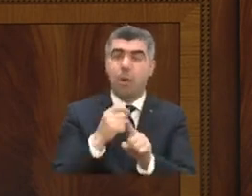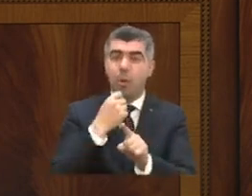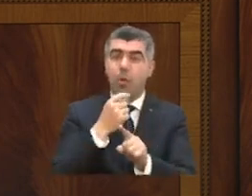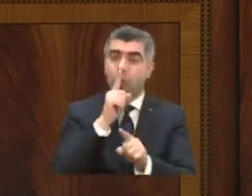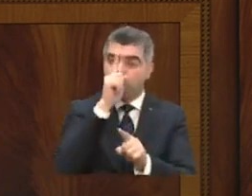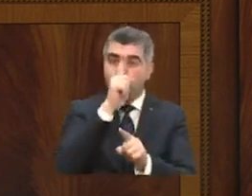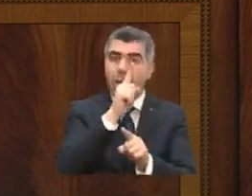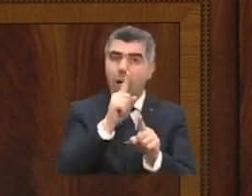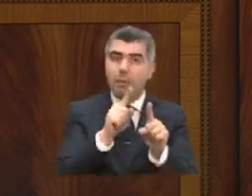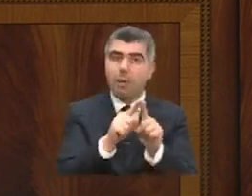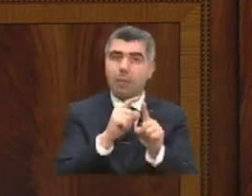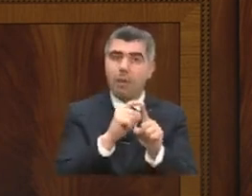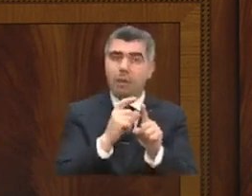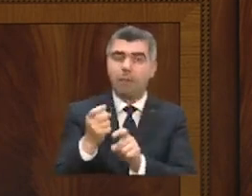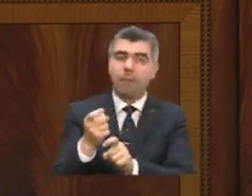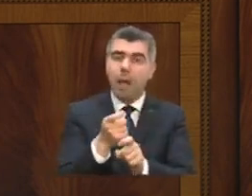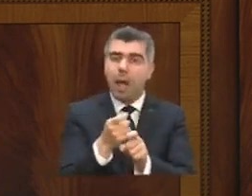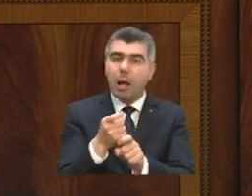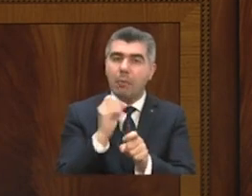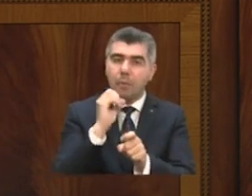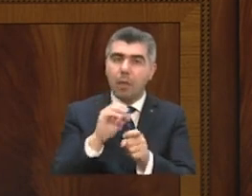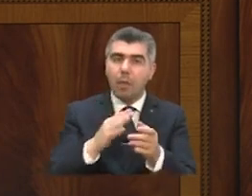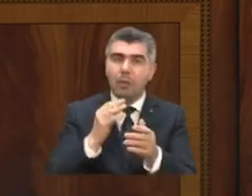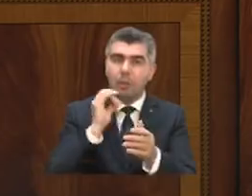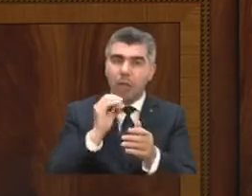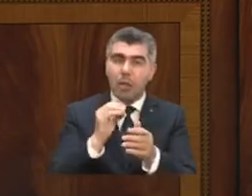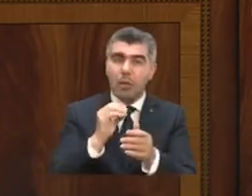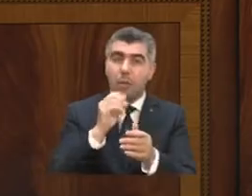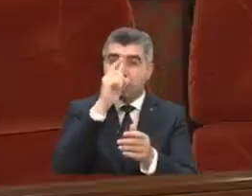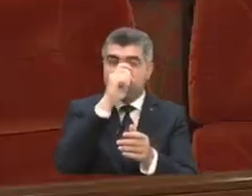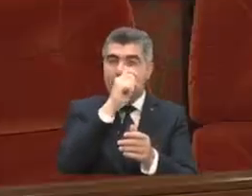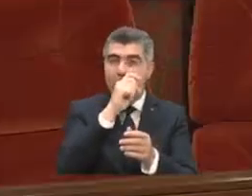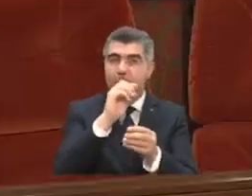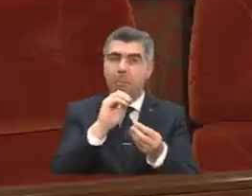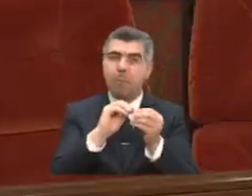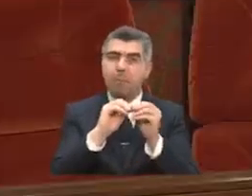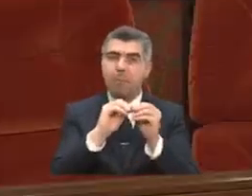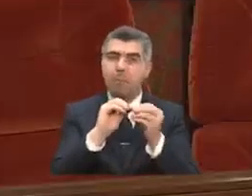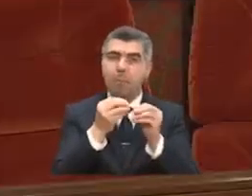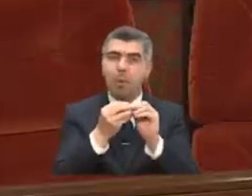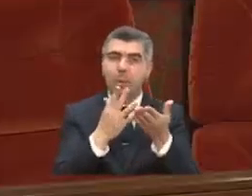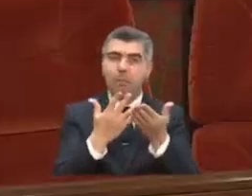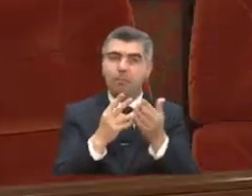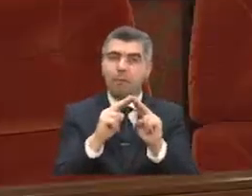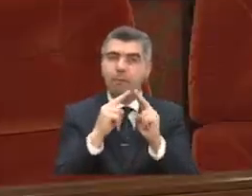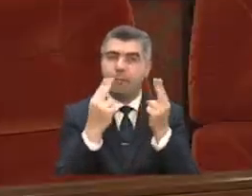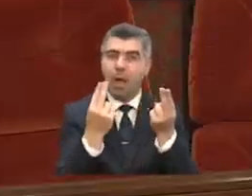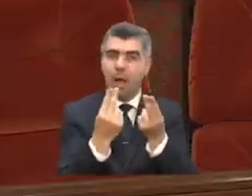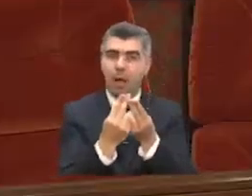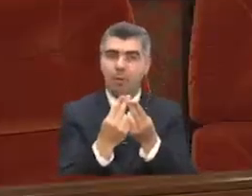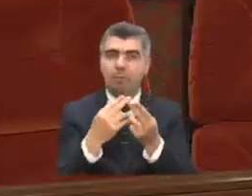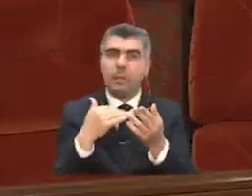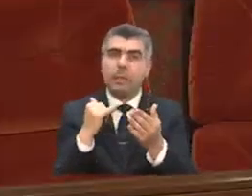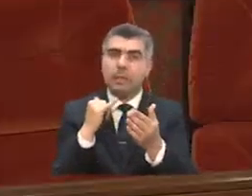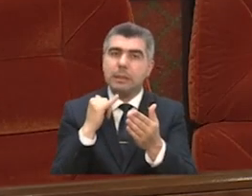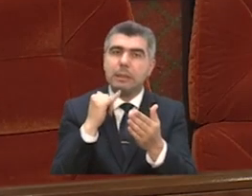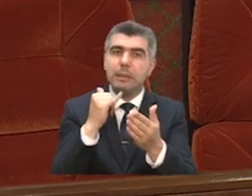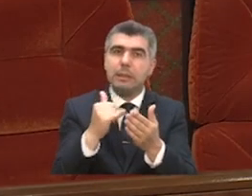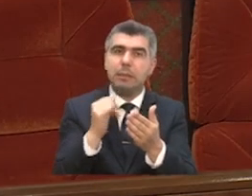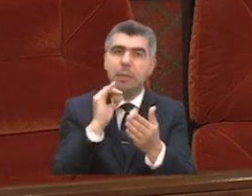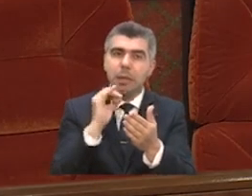على خروج العالم من هذا النفق، مما سيسهل استئنافا كاملا